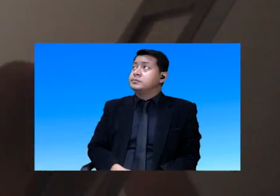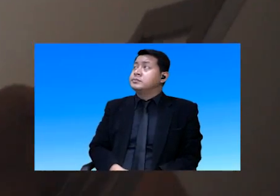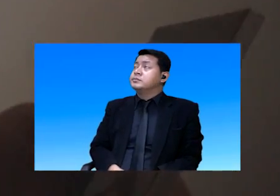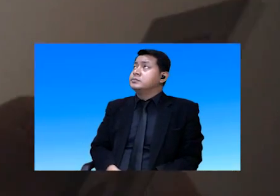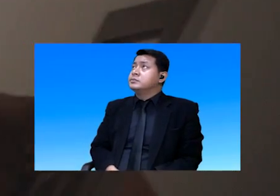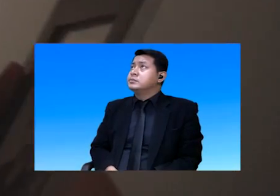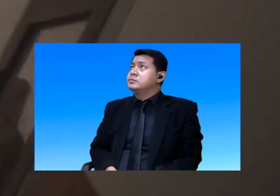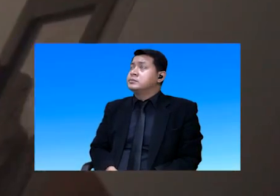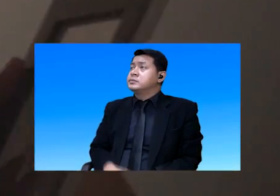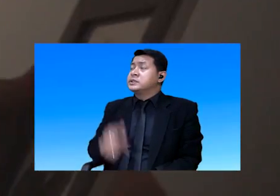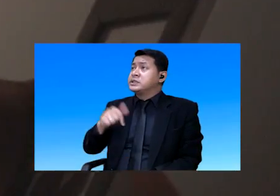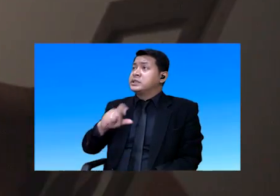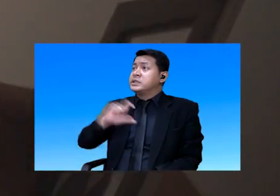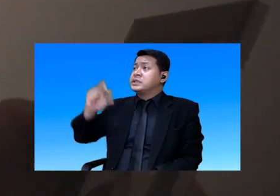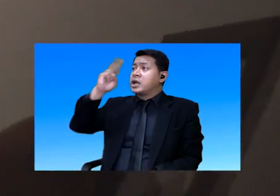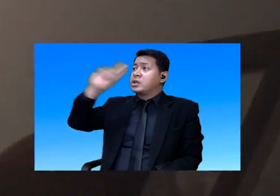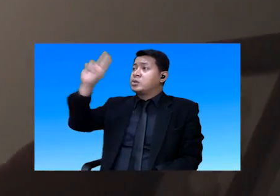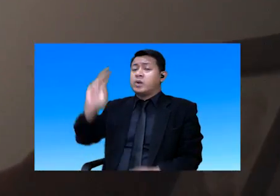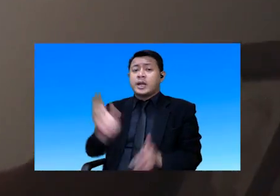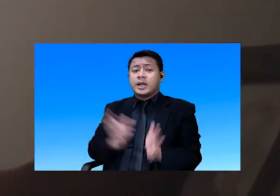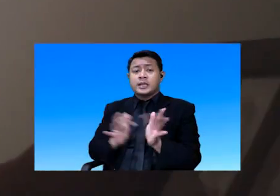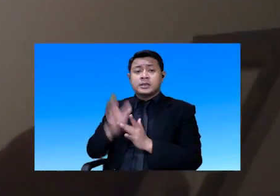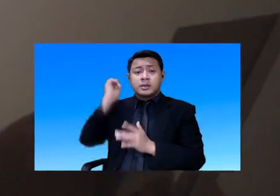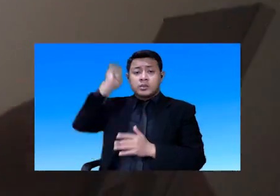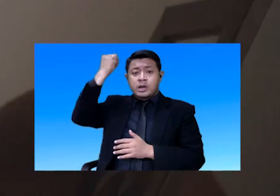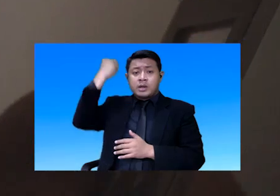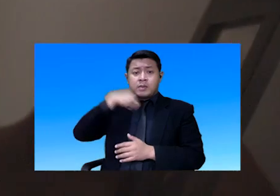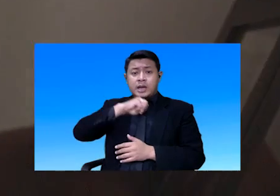apa ini cara Tuhan Yesus dan Bunda Maria